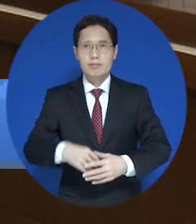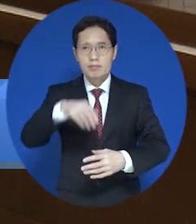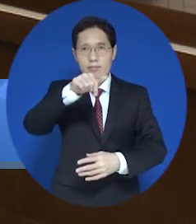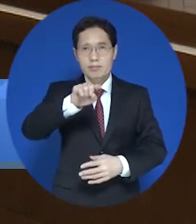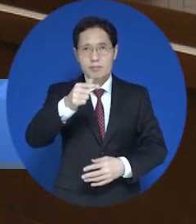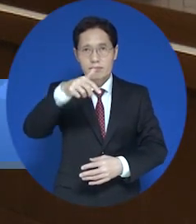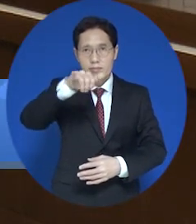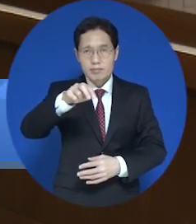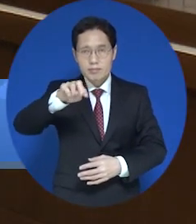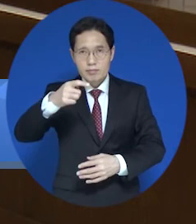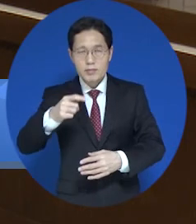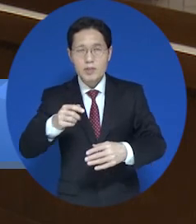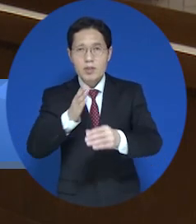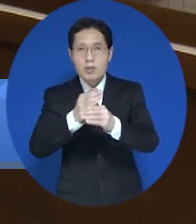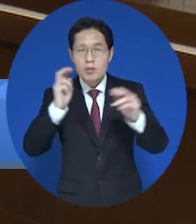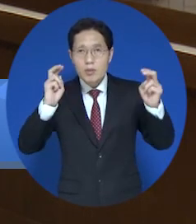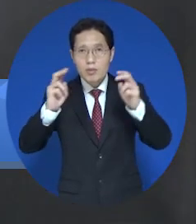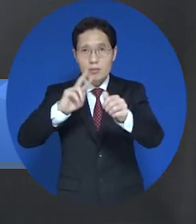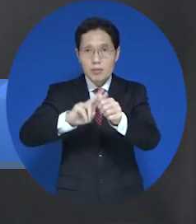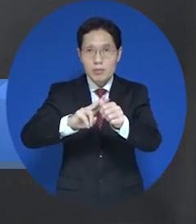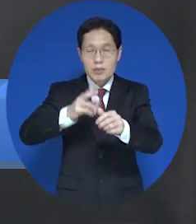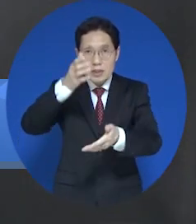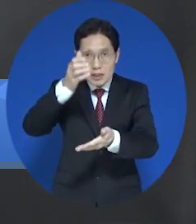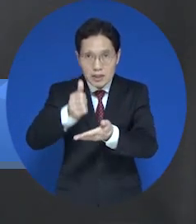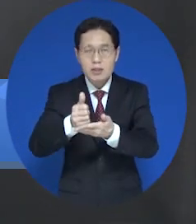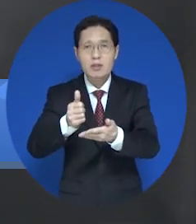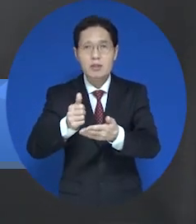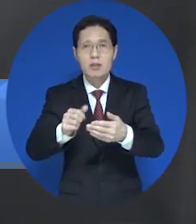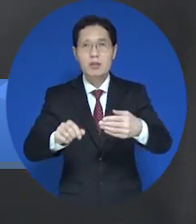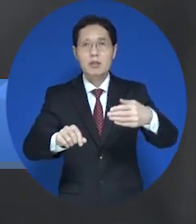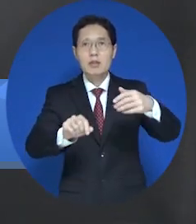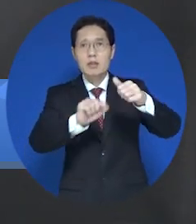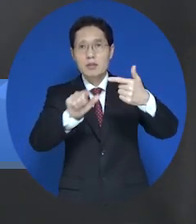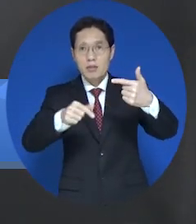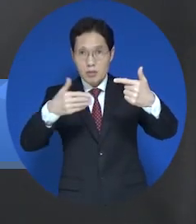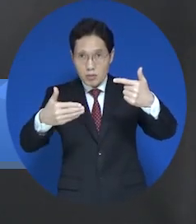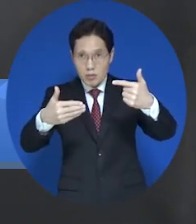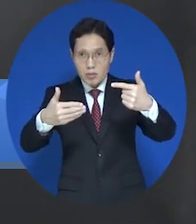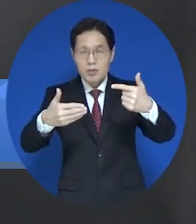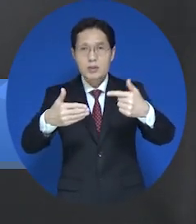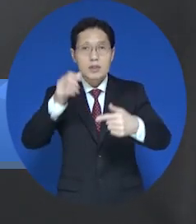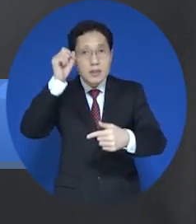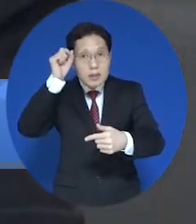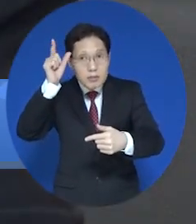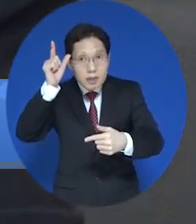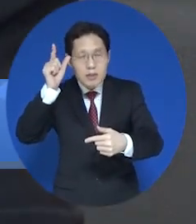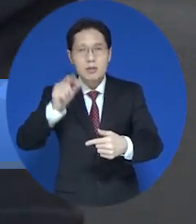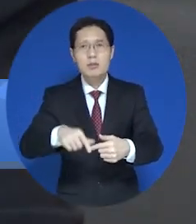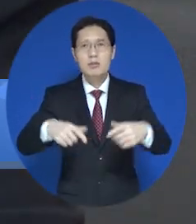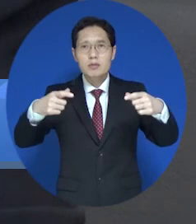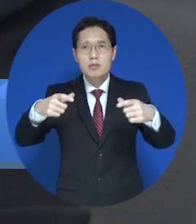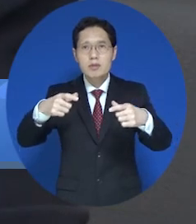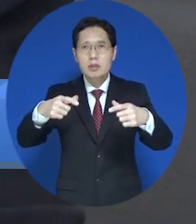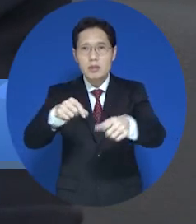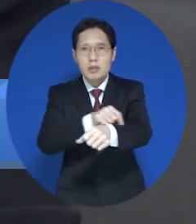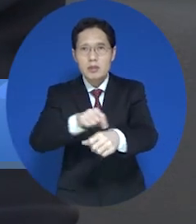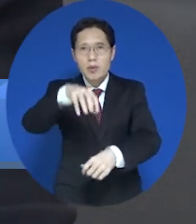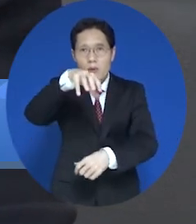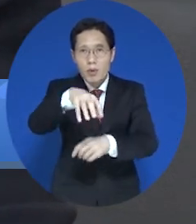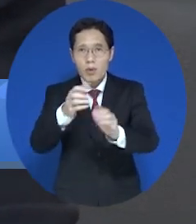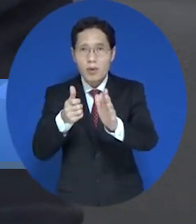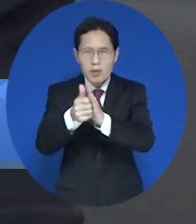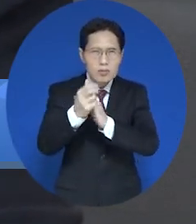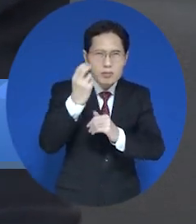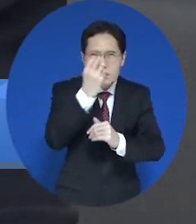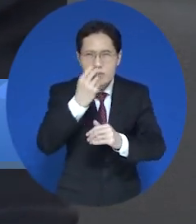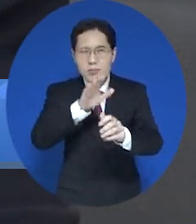권칠승 중소벤처기업부 장관이 9일 대구 스마트 웰니스 규제자유특구 현장을 방문해 실증사업 추진 현황을